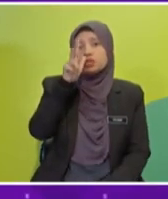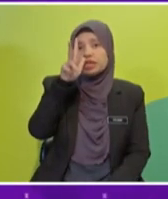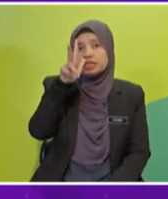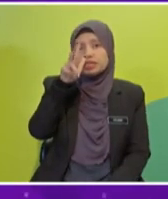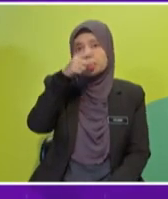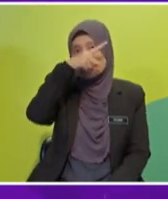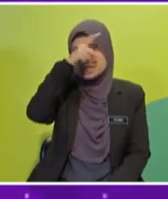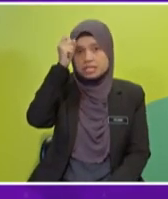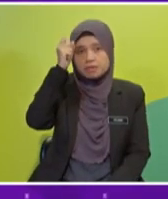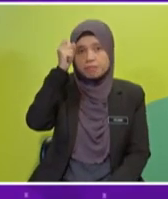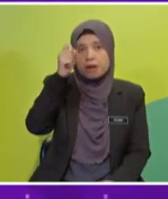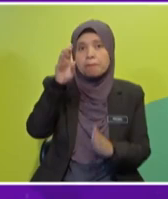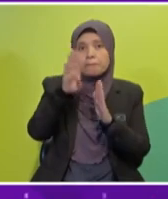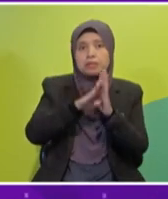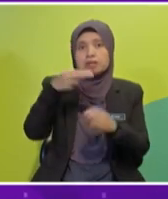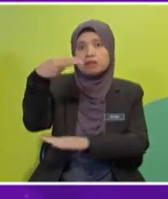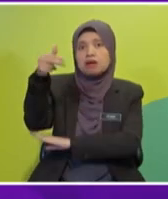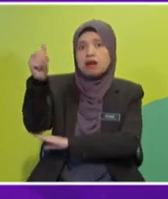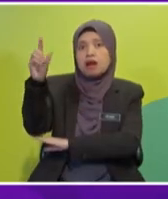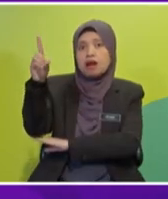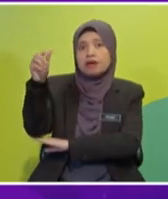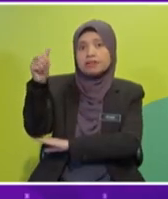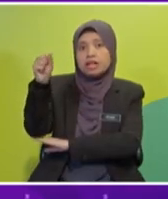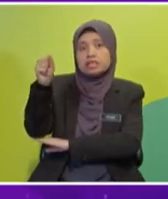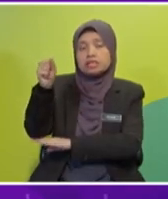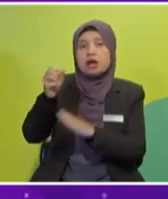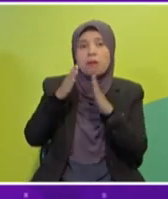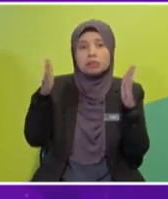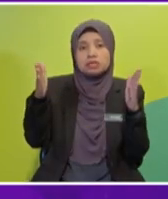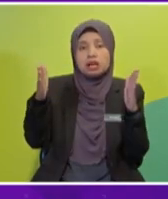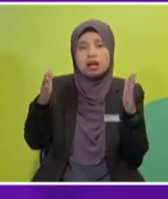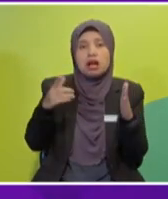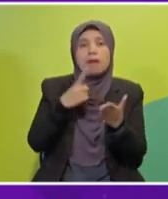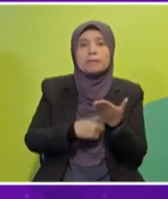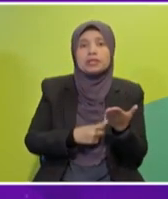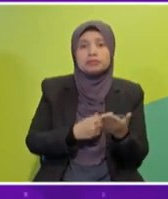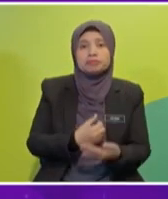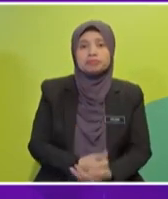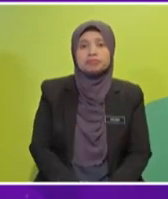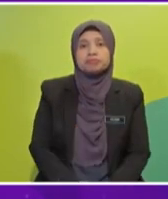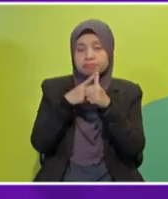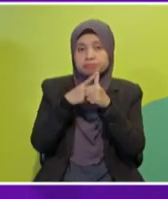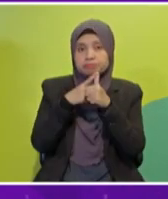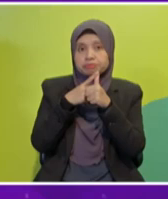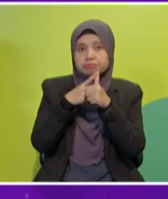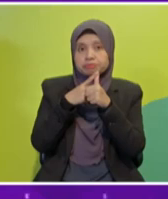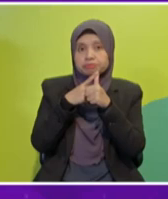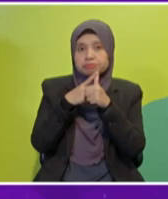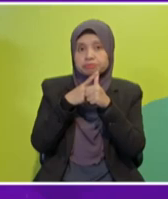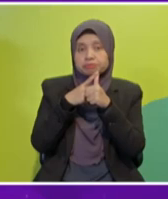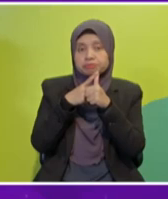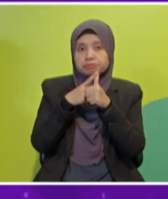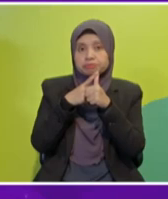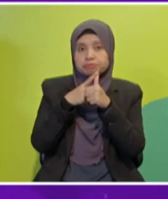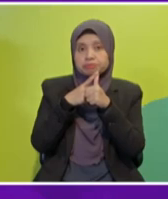sebab berhadas besar. Perkara yang berhadas besar tadi. Okey. Okey, apa jawapannya?